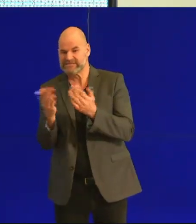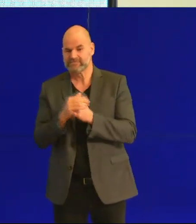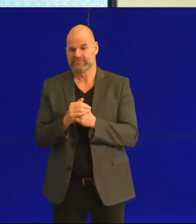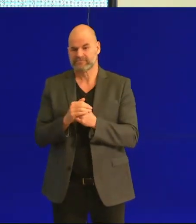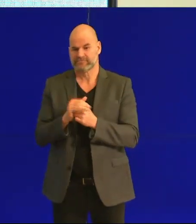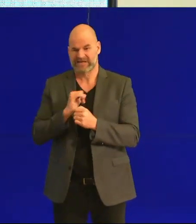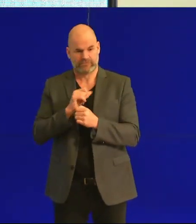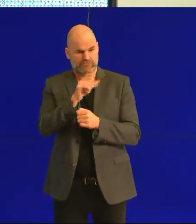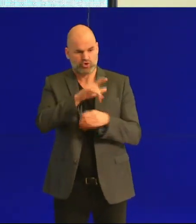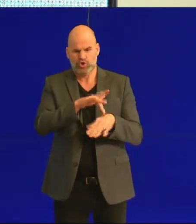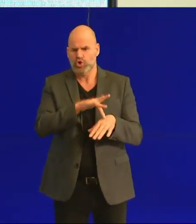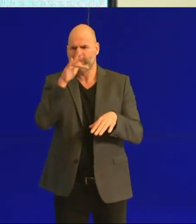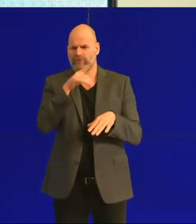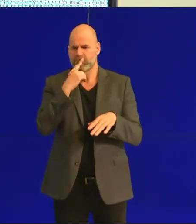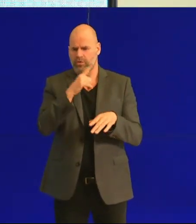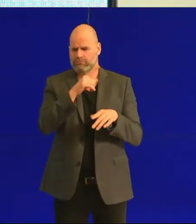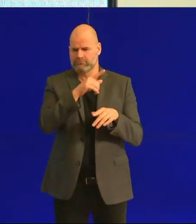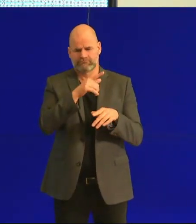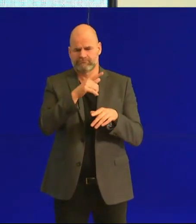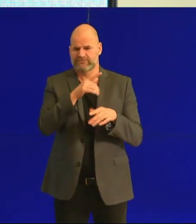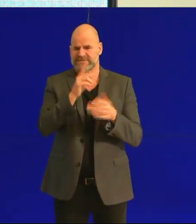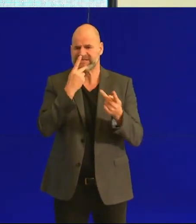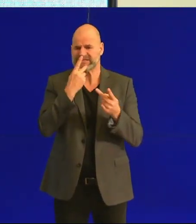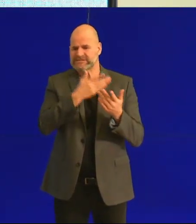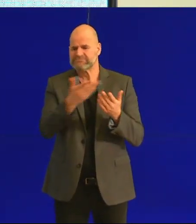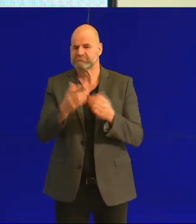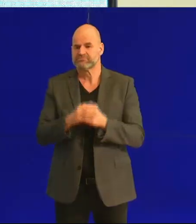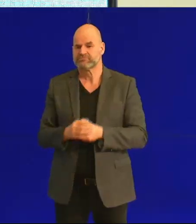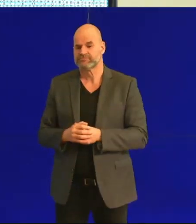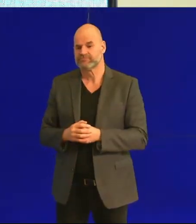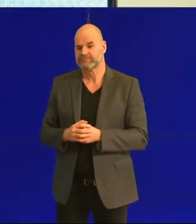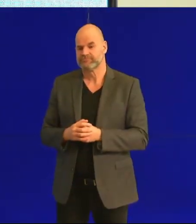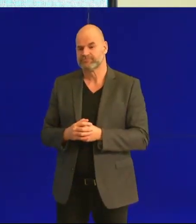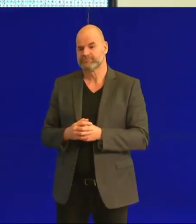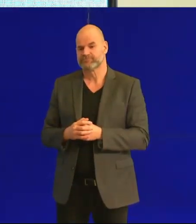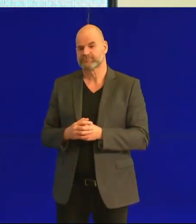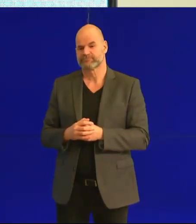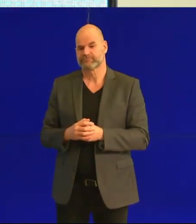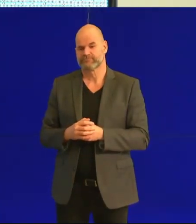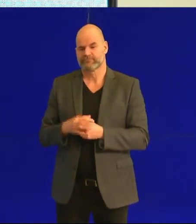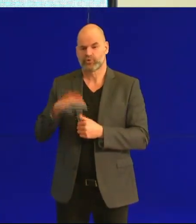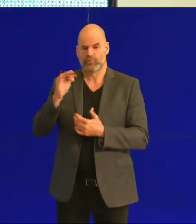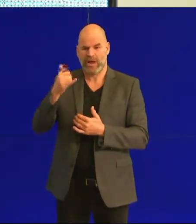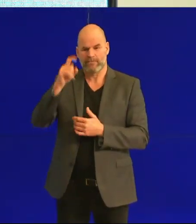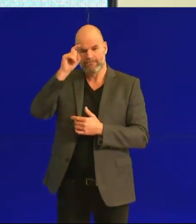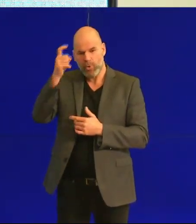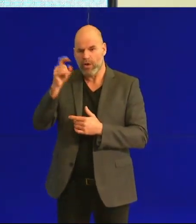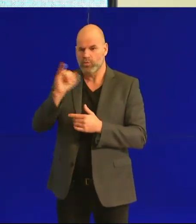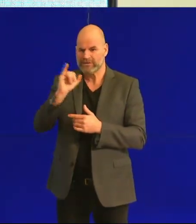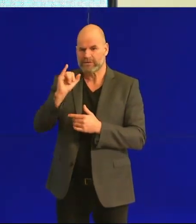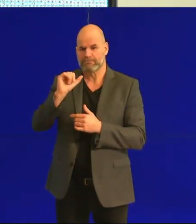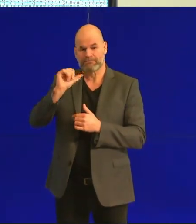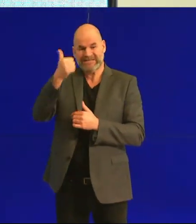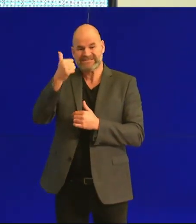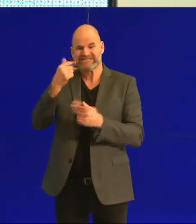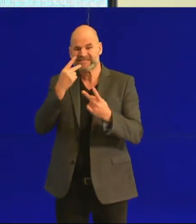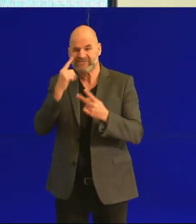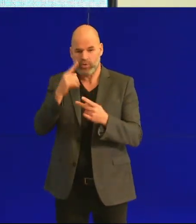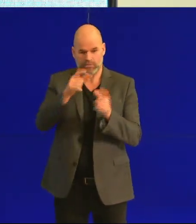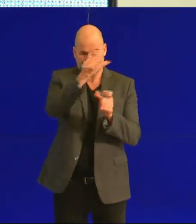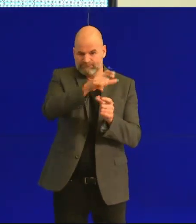boutons dortoir faudra lire d'autres systématiciens a330 marque d'un coup fini stratégie votre